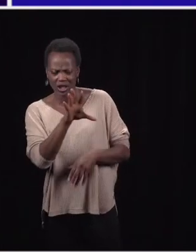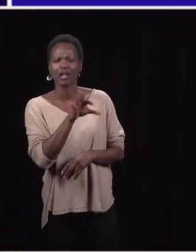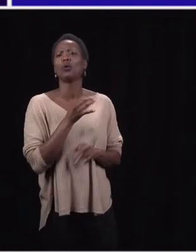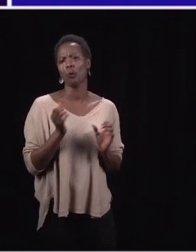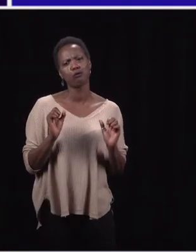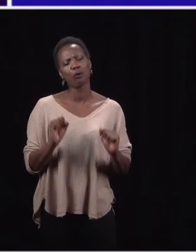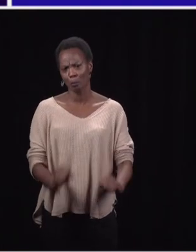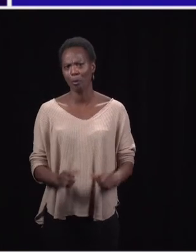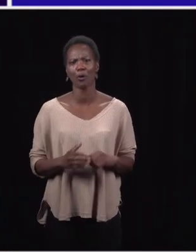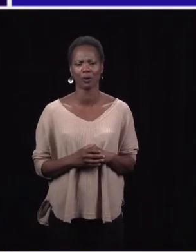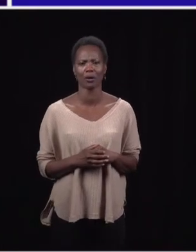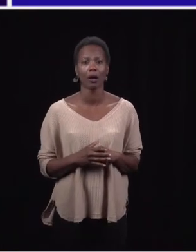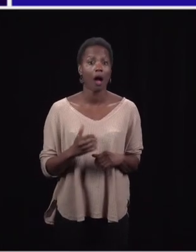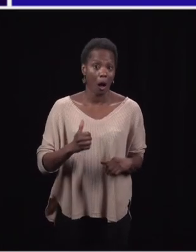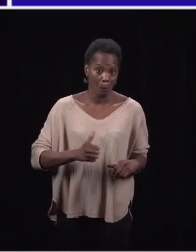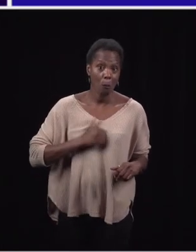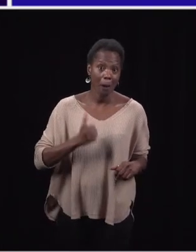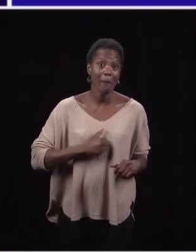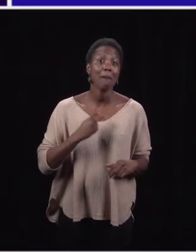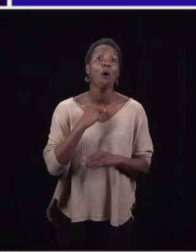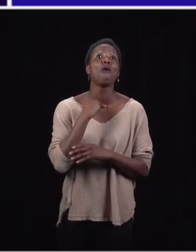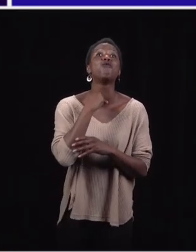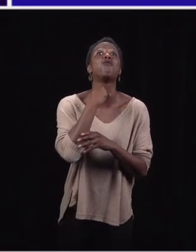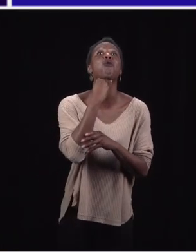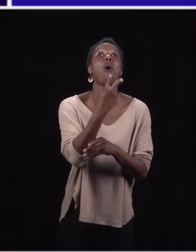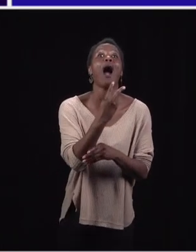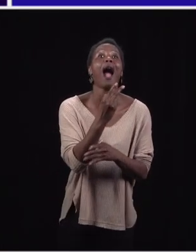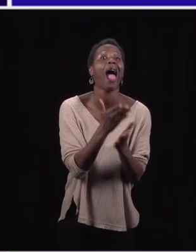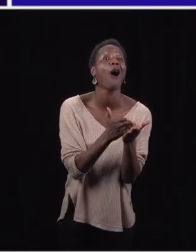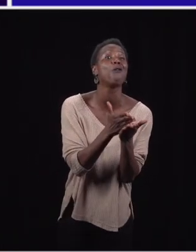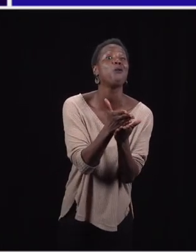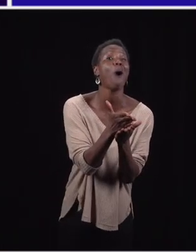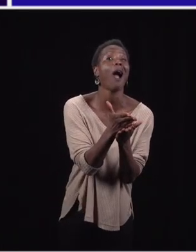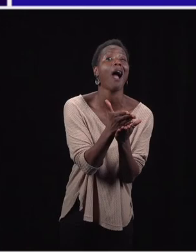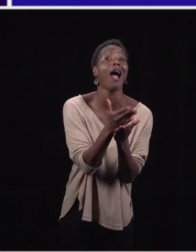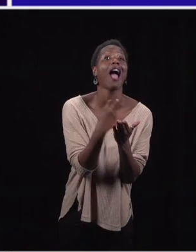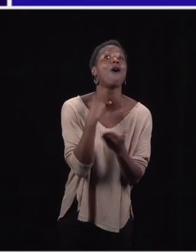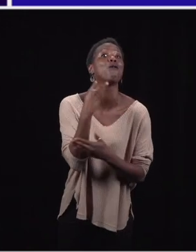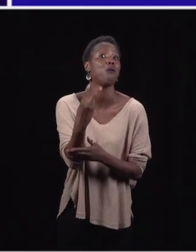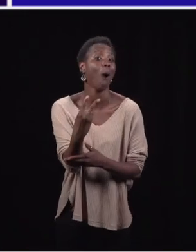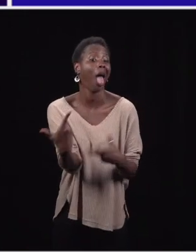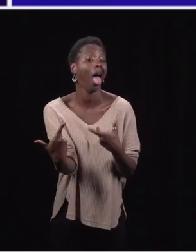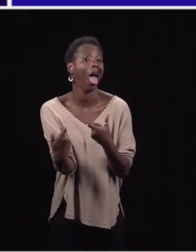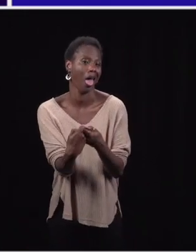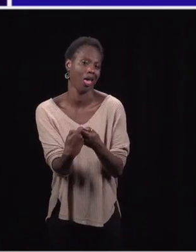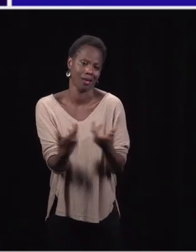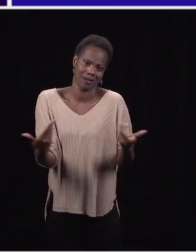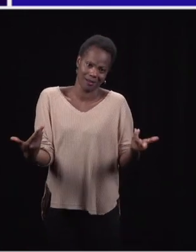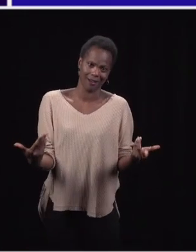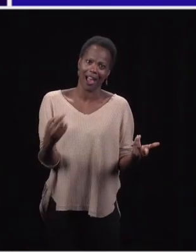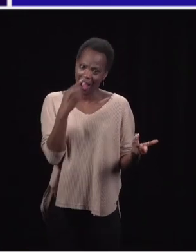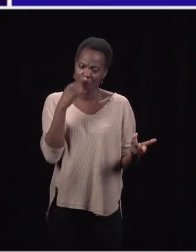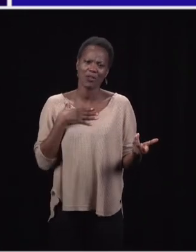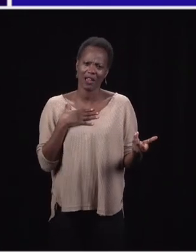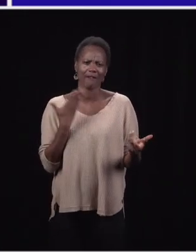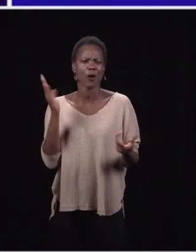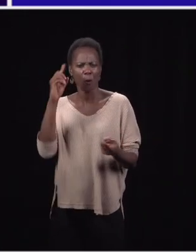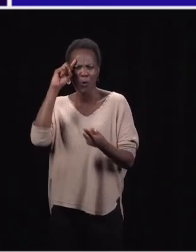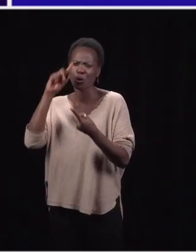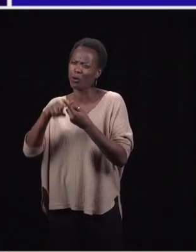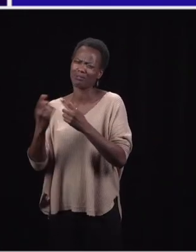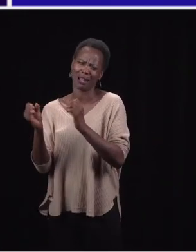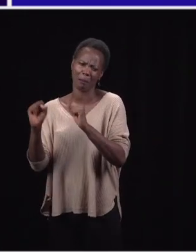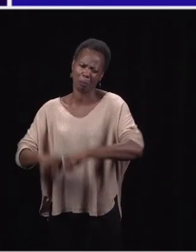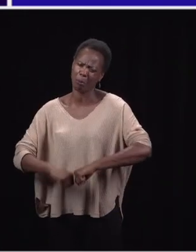sans mauvais jeu de mots au moins ma voix c'est la voix mais mais voilà je pense qu'il y en a il y en a plein d'autres et